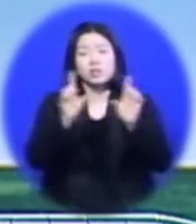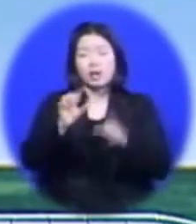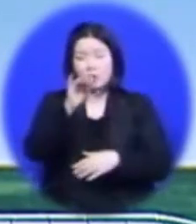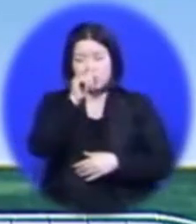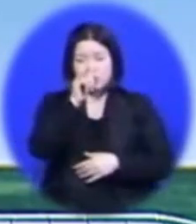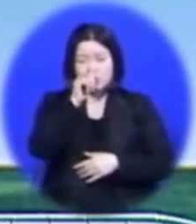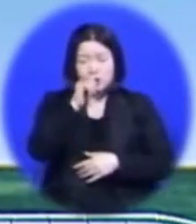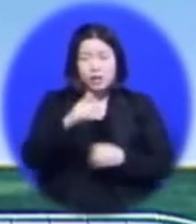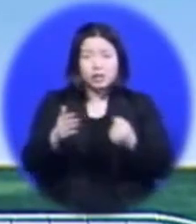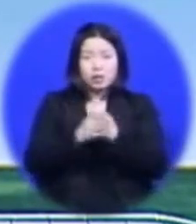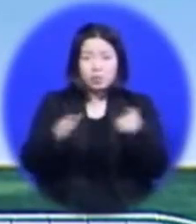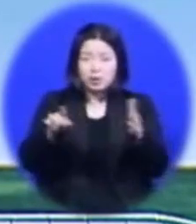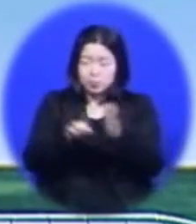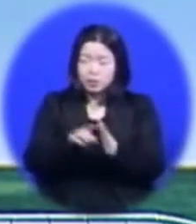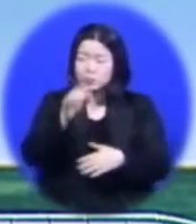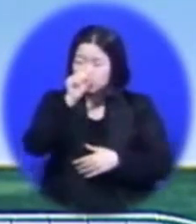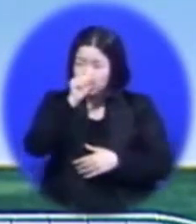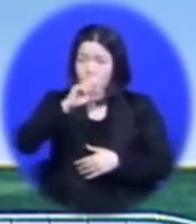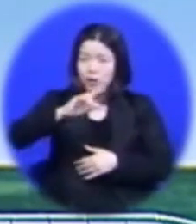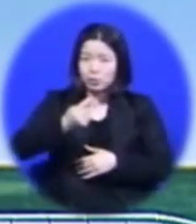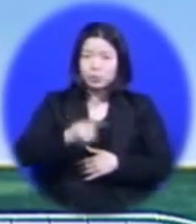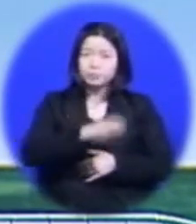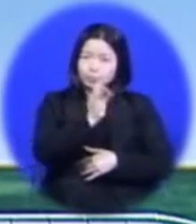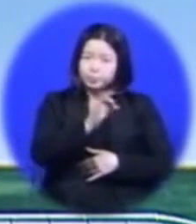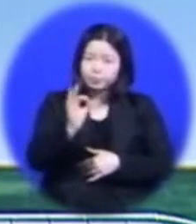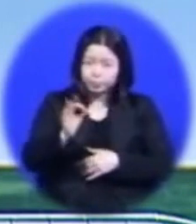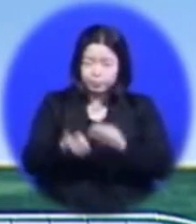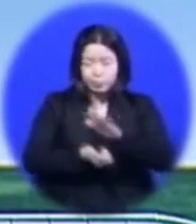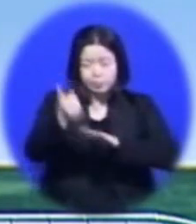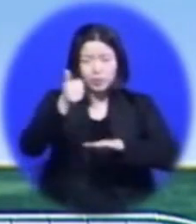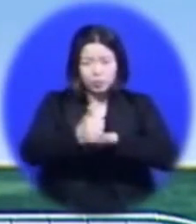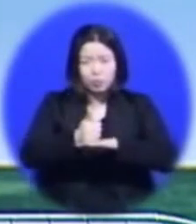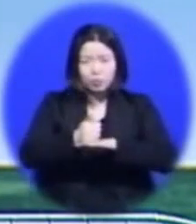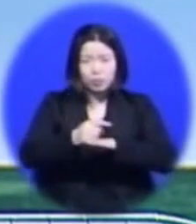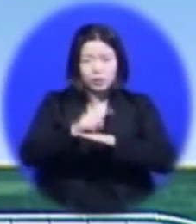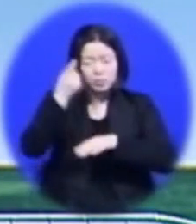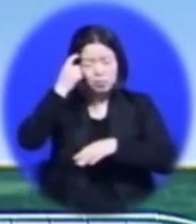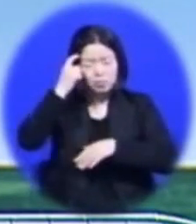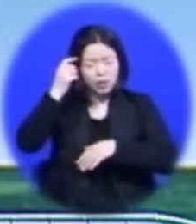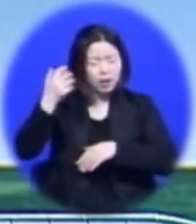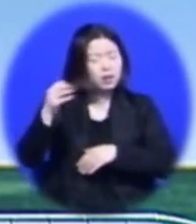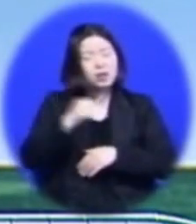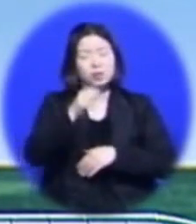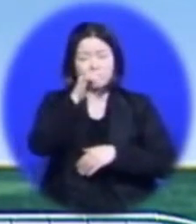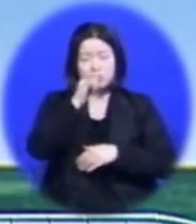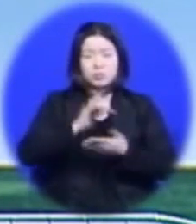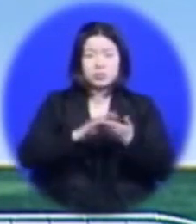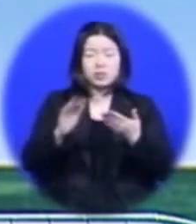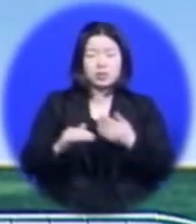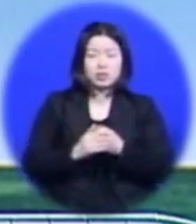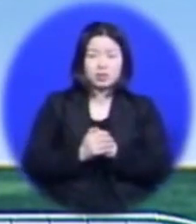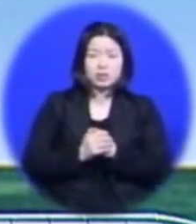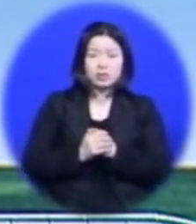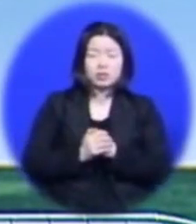믿음이 좋다는데도 계속 돈, 돈, 성공, 성공 그러고 사는 거예요.